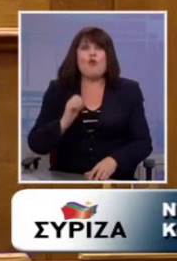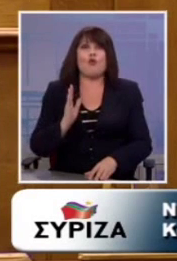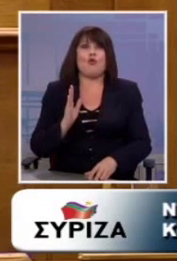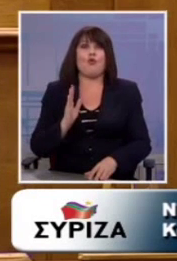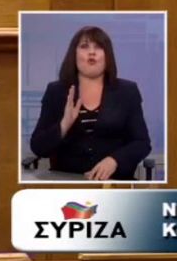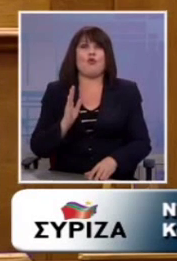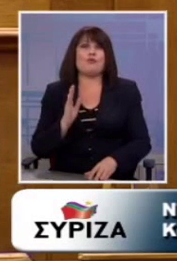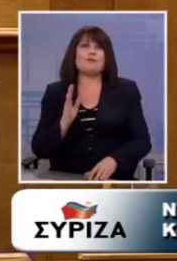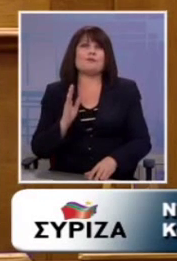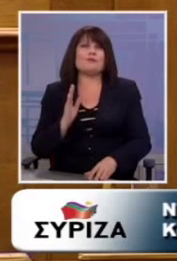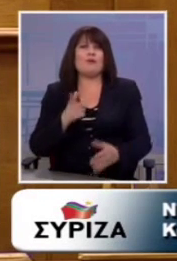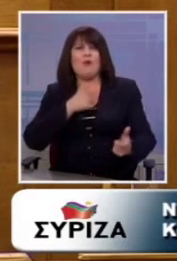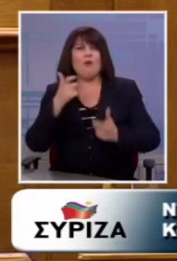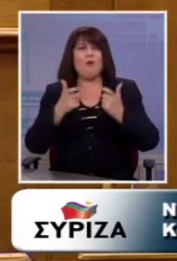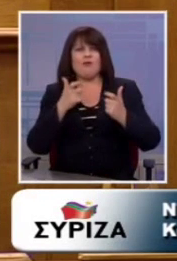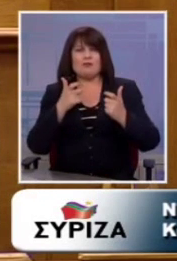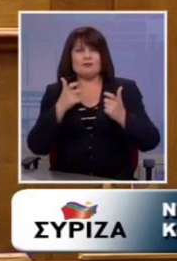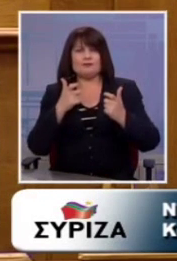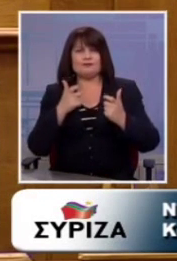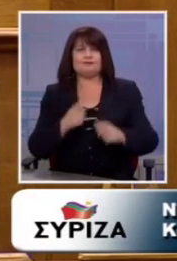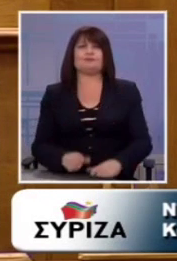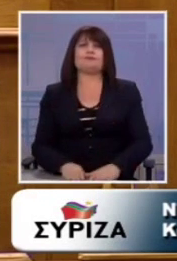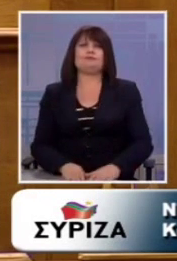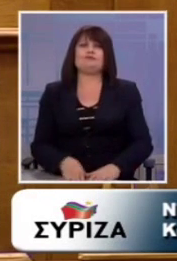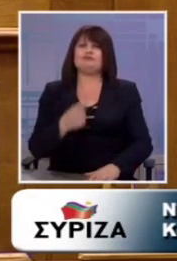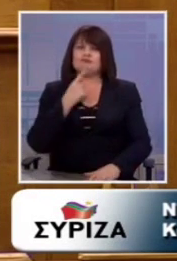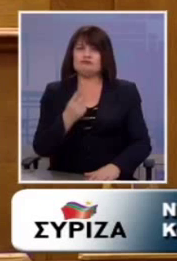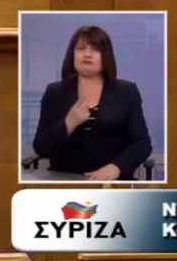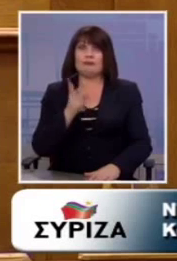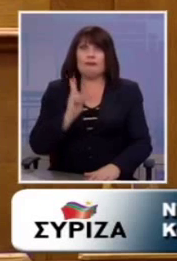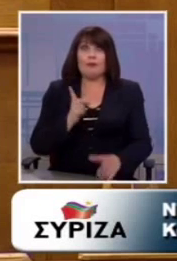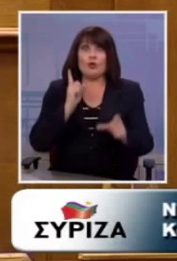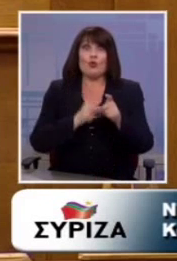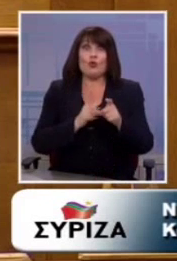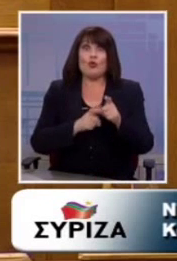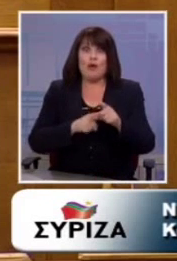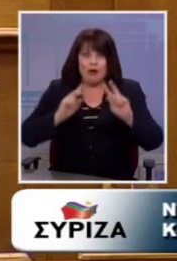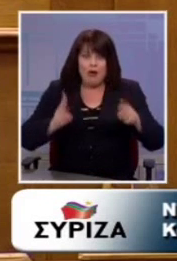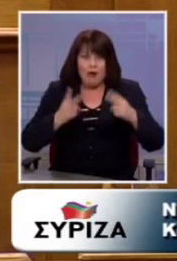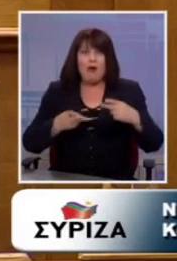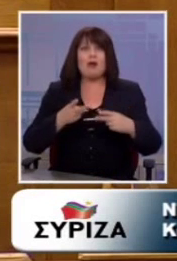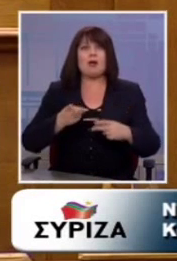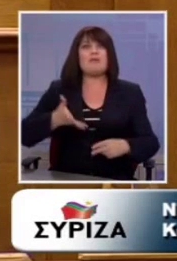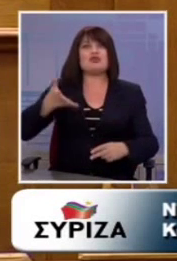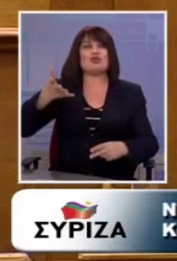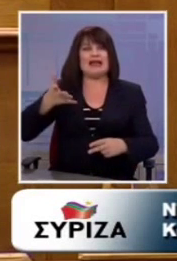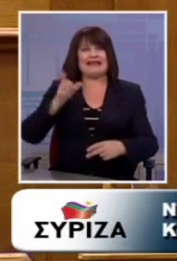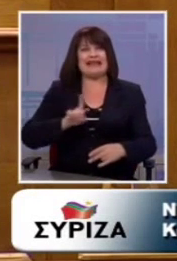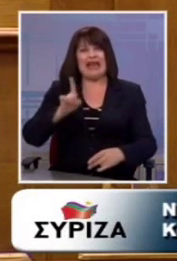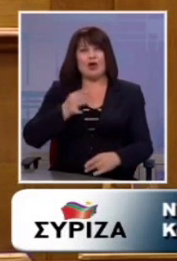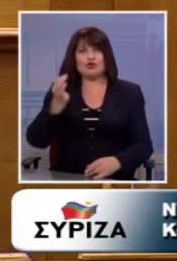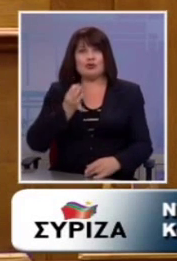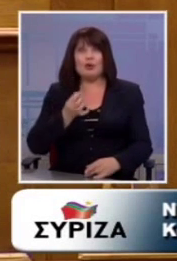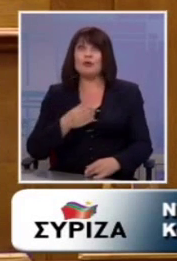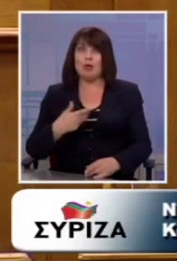ψυχροπολεμικά κηρύγματα, μέχρι και νεοκομμουνιστικό κίνδυνο, ανακάλυψε ο κύριος Μητσοτάκης μιλώντας